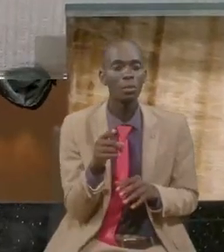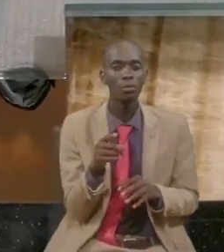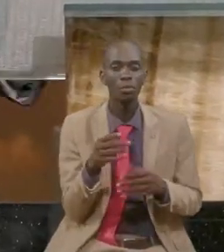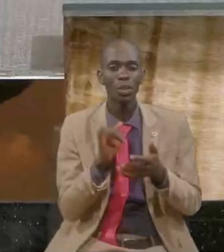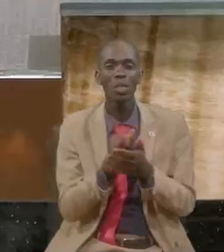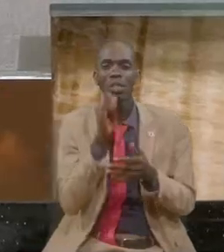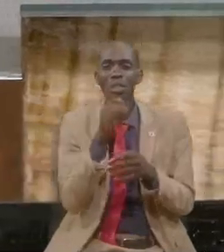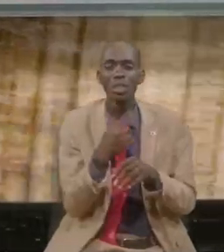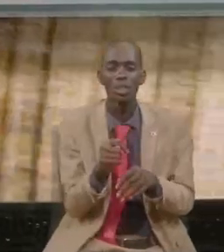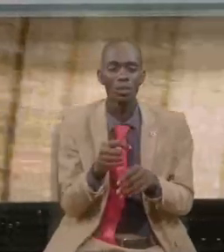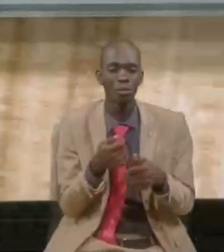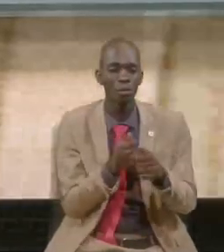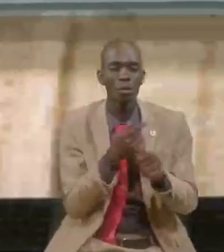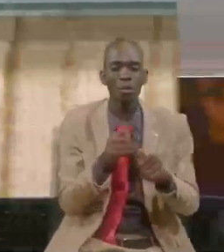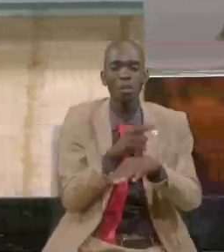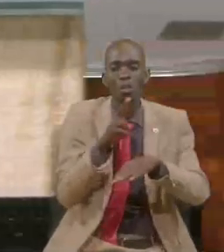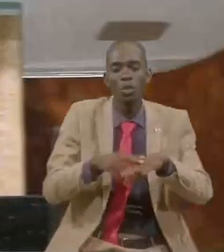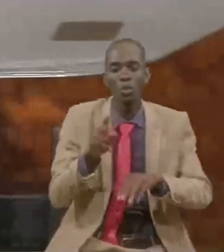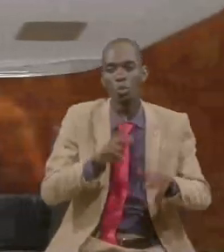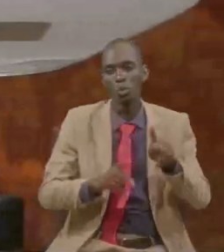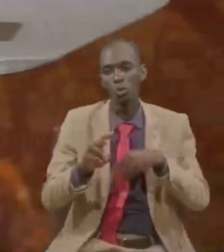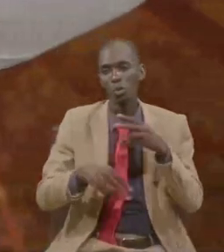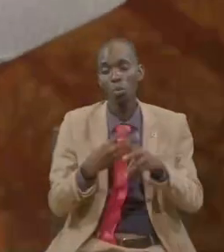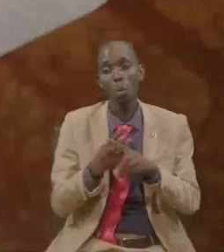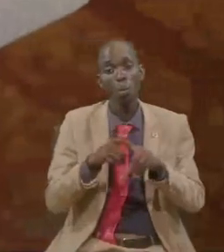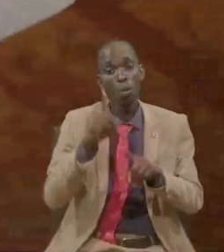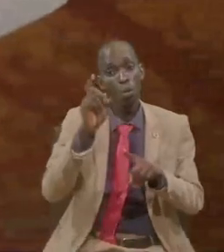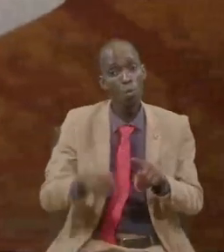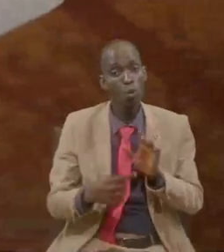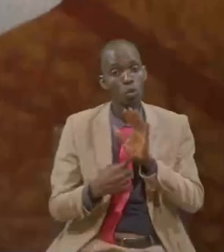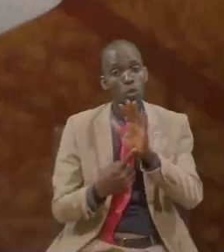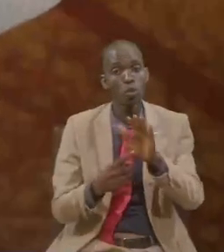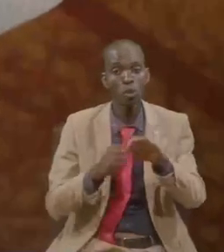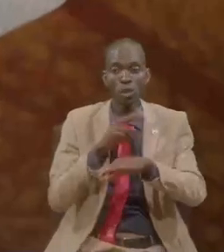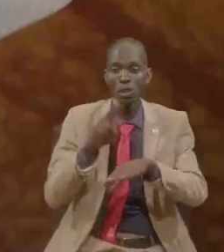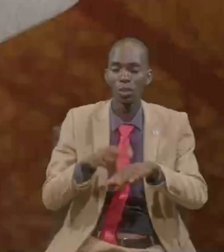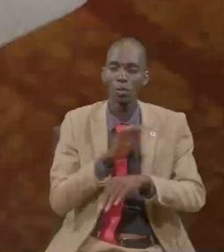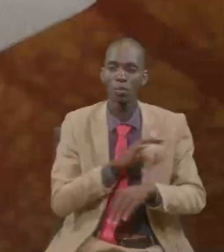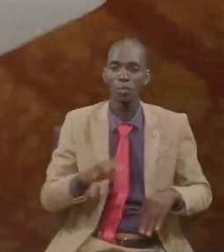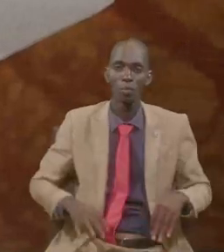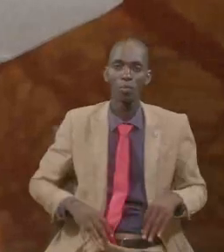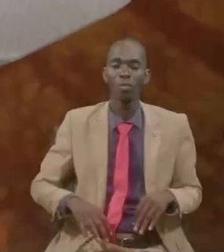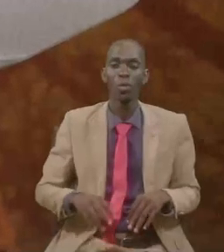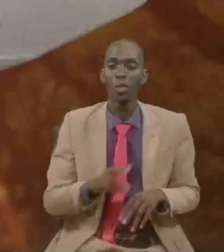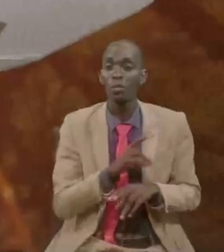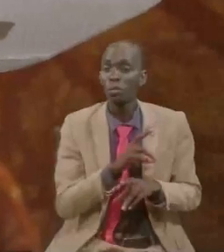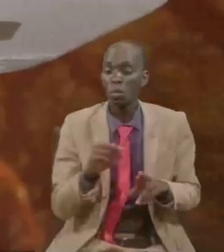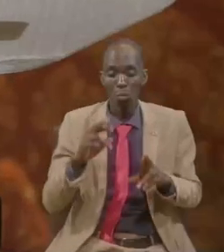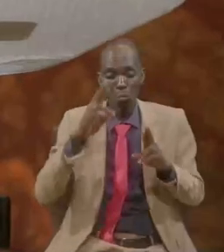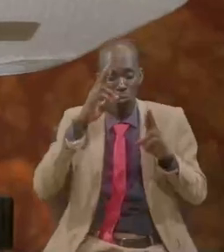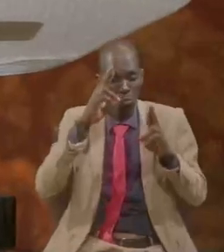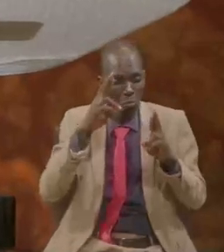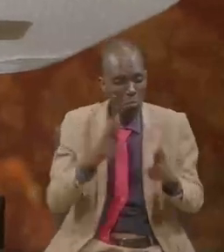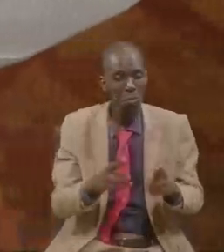Alors ça, c'est la nature des gens du monde. Mais montrer la nature de Christ, Alors, il